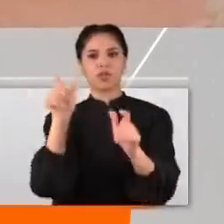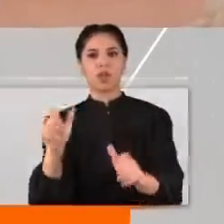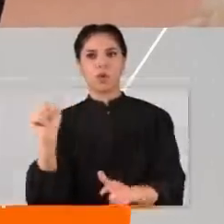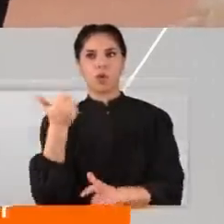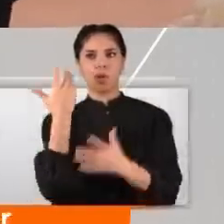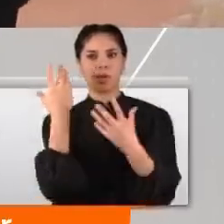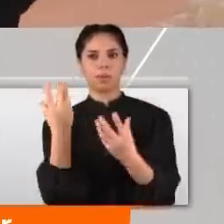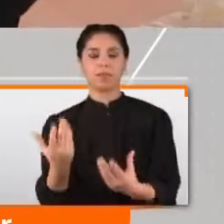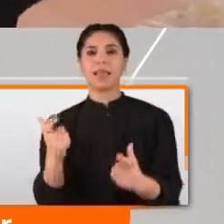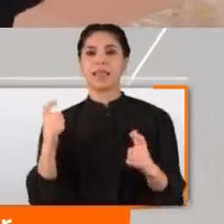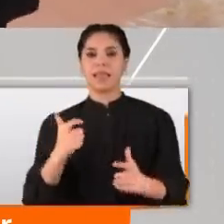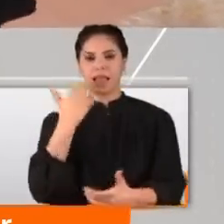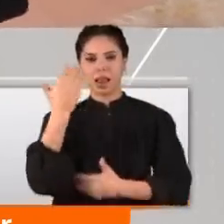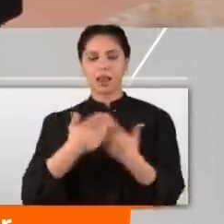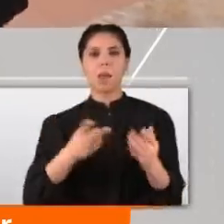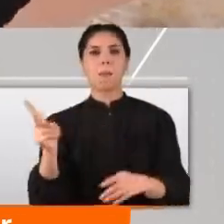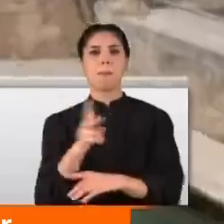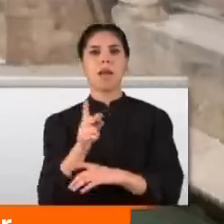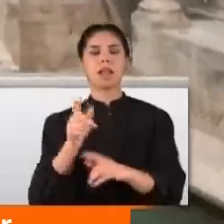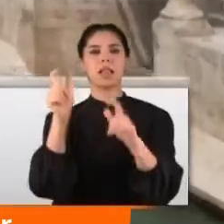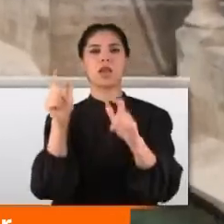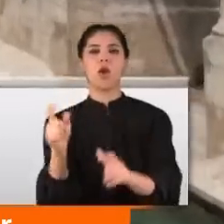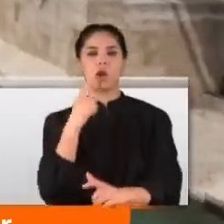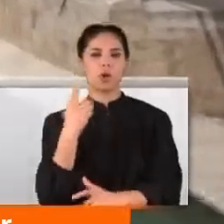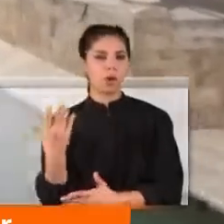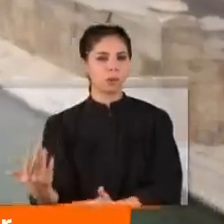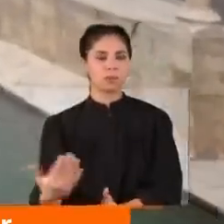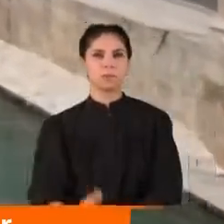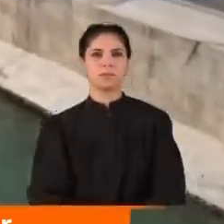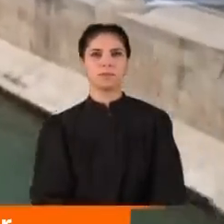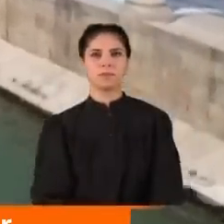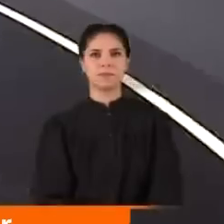da anlatıldı. Balıklı Göl bunlardan biri.